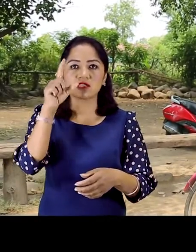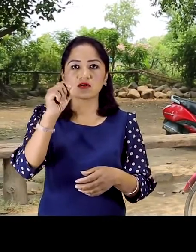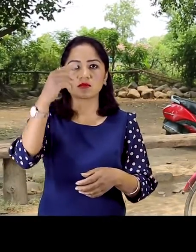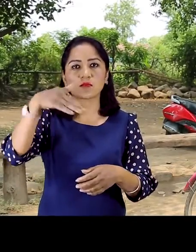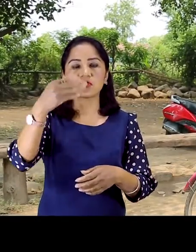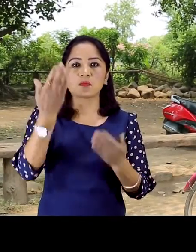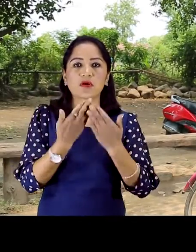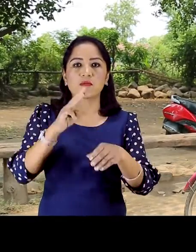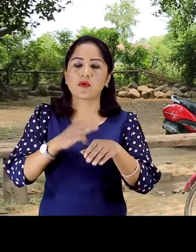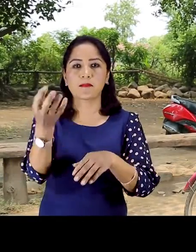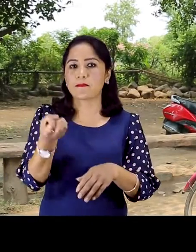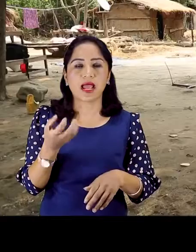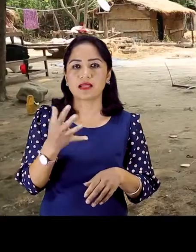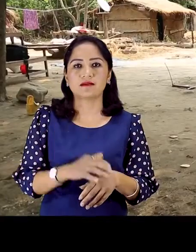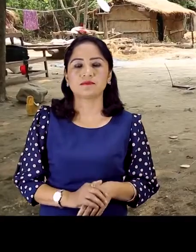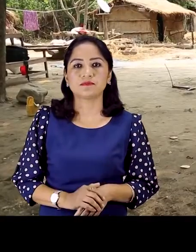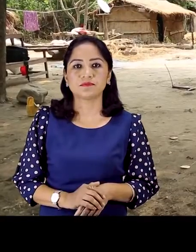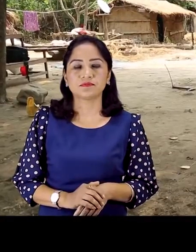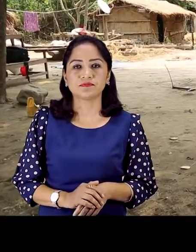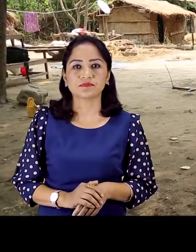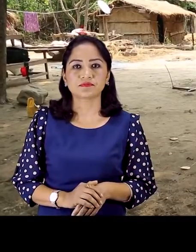कक्षा दस्पची पढ़न पाये नन।